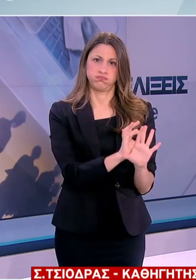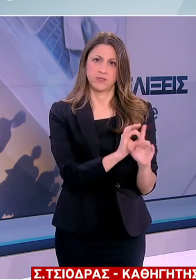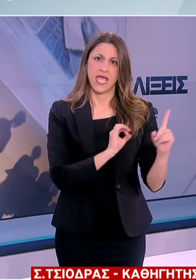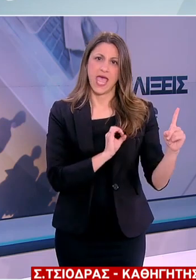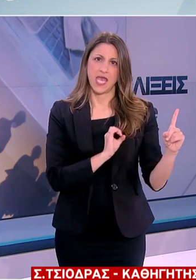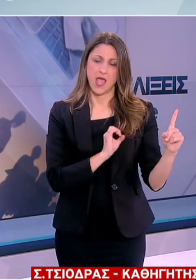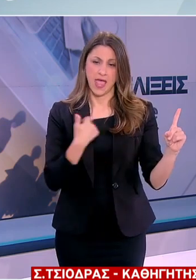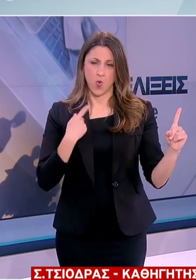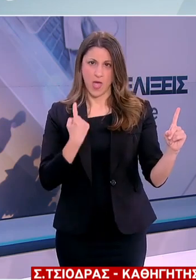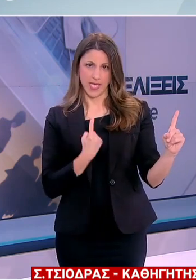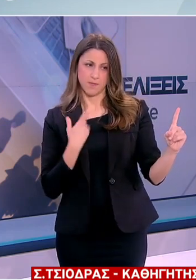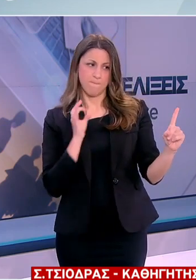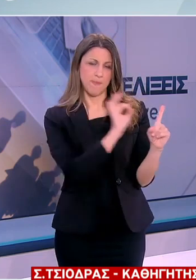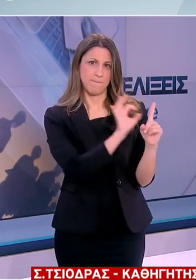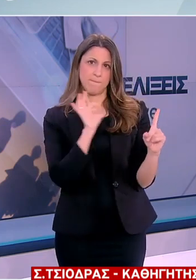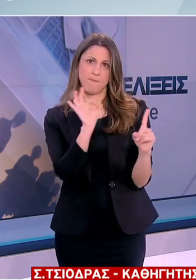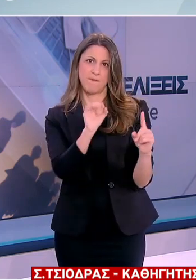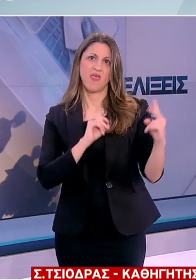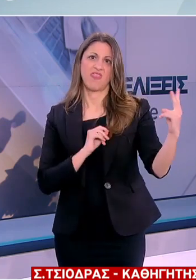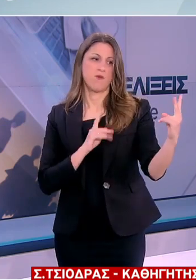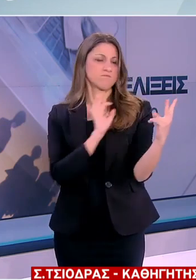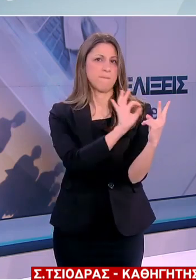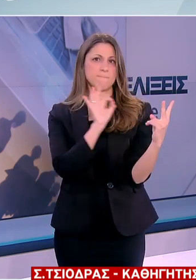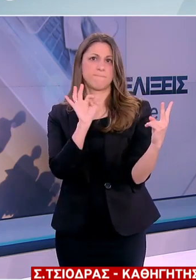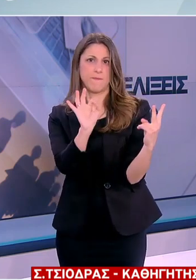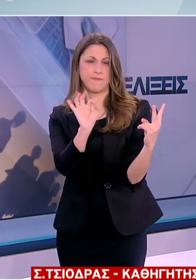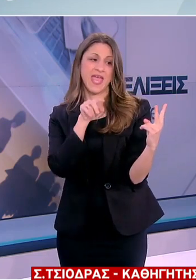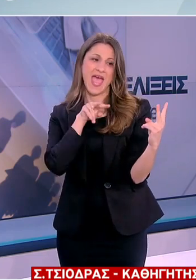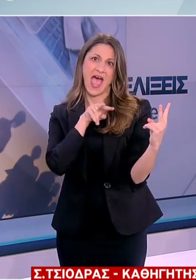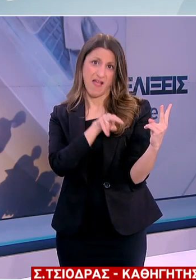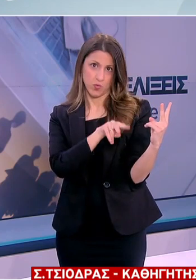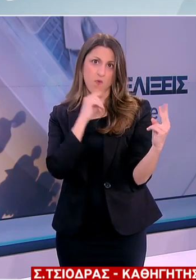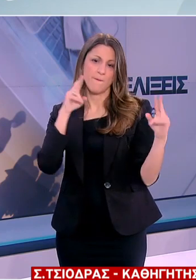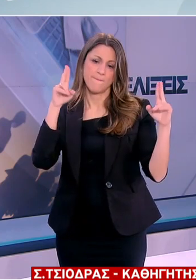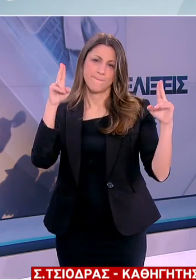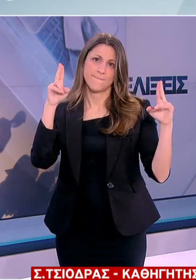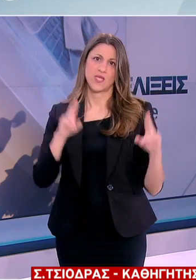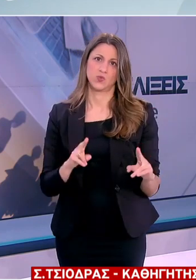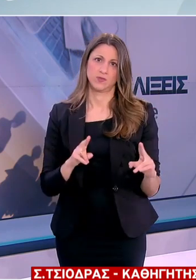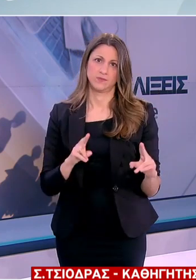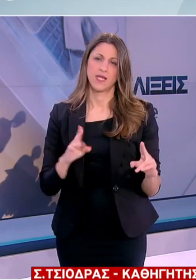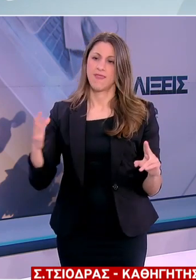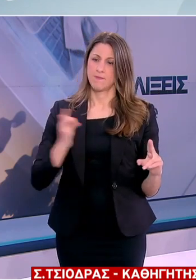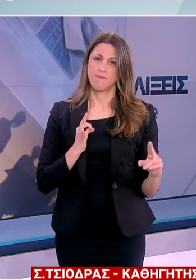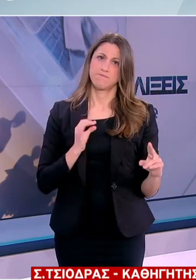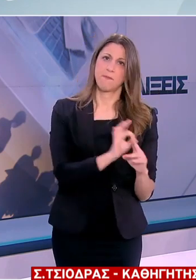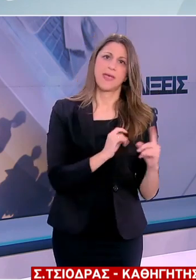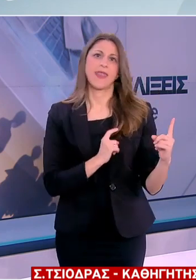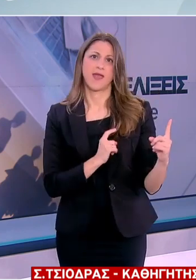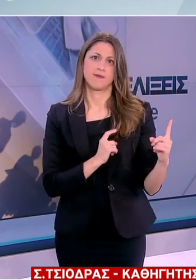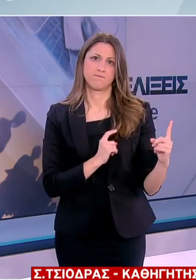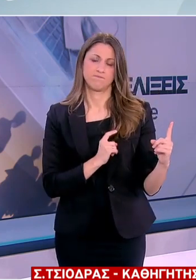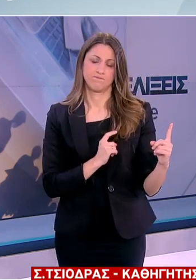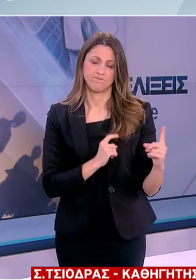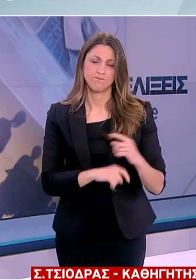τουλάχιστον άλλους 2, φαίνεται πως μειώνεται. Για όλα τα κράτη, το επιθυμητό αποτέλεσμα θα